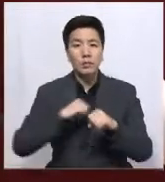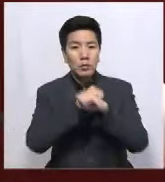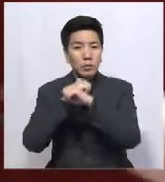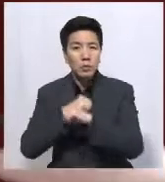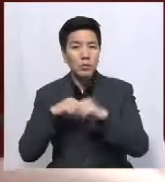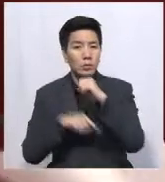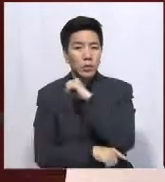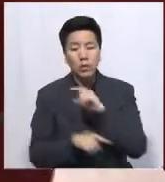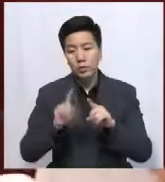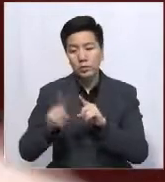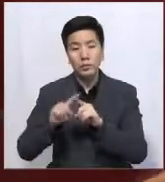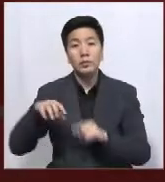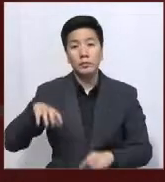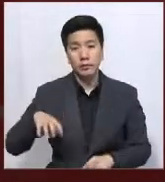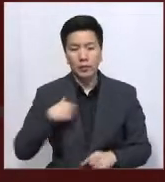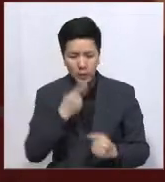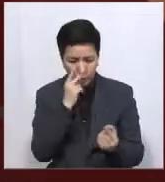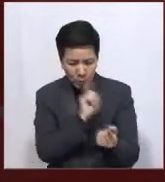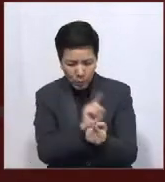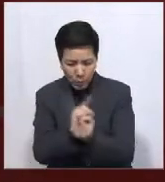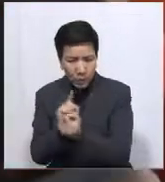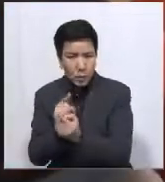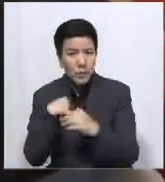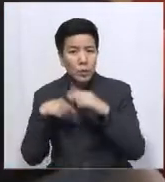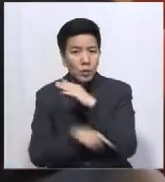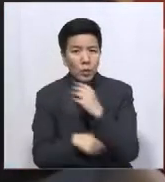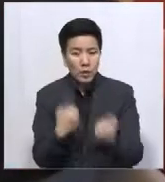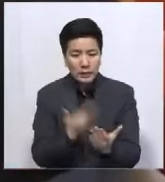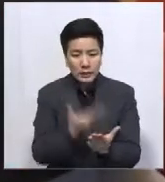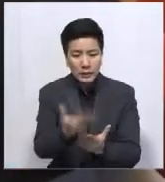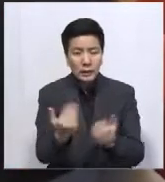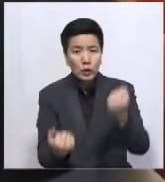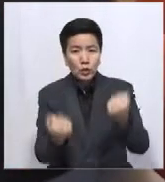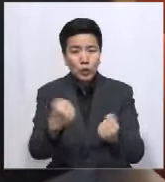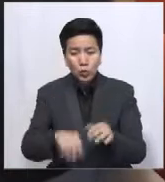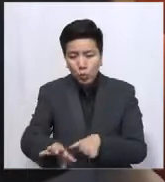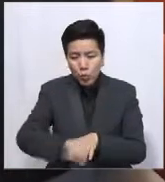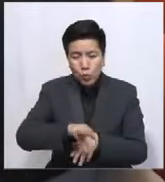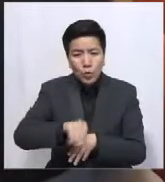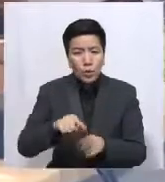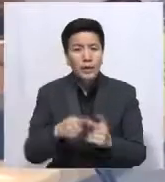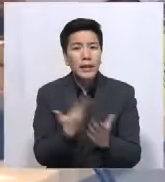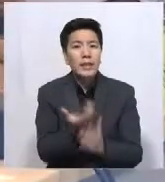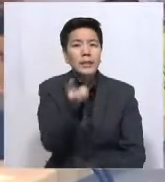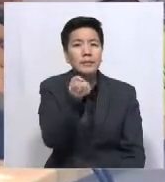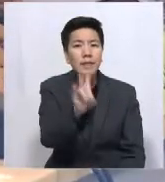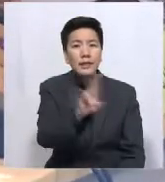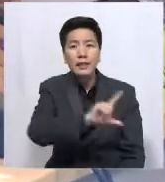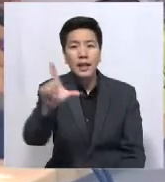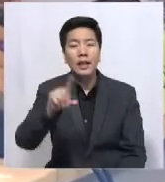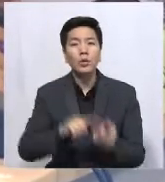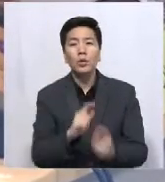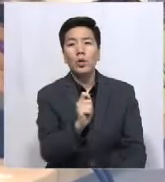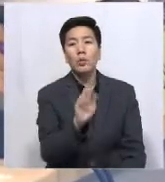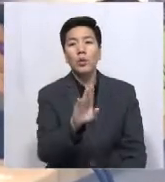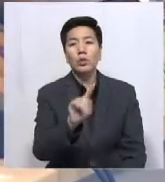ามการทุจริตและประพฤติมิชอบตรวจพบการทุจริตการจัดซื้อรถขยะและรถดูดโคลนราคา17ล้านบาทในองค์กรปก